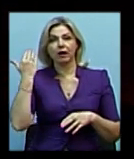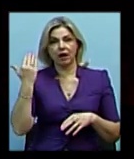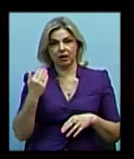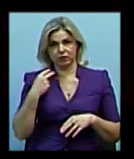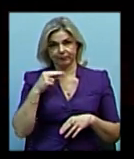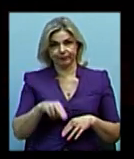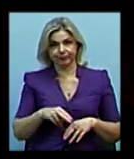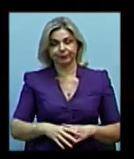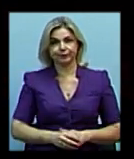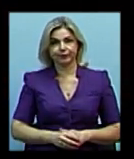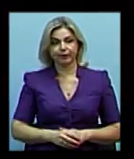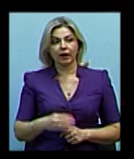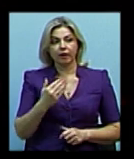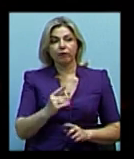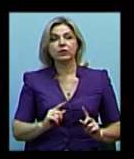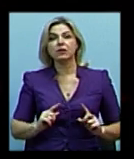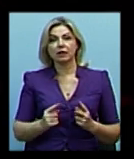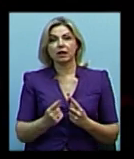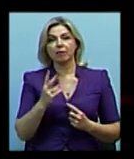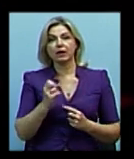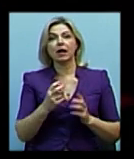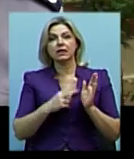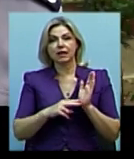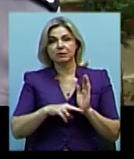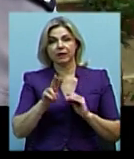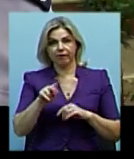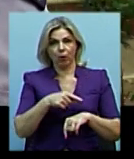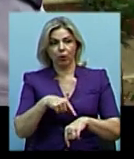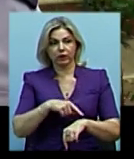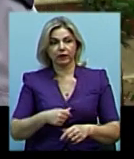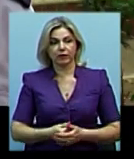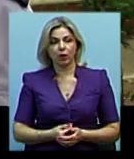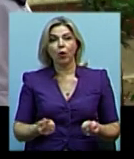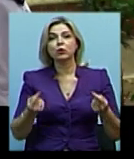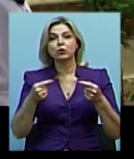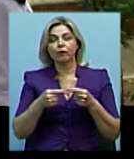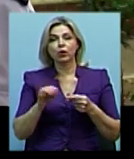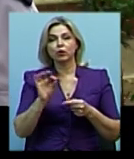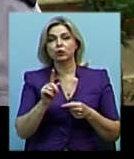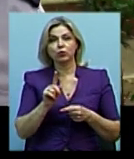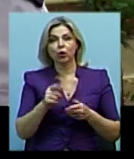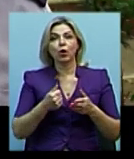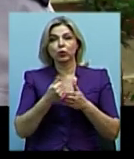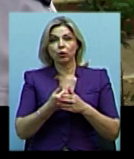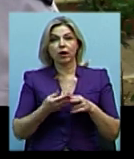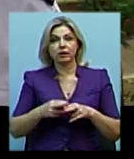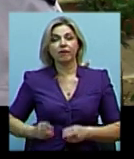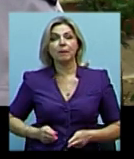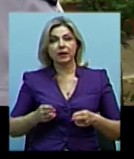кримінальної відповідальності. Його затримано на 72 години. Встановлено, що до скоєння вказаного